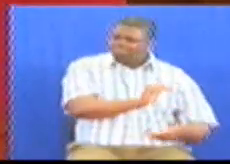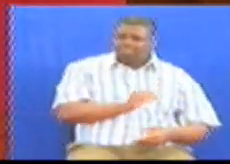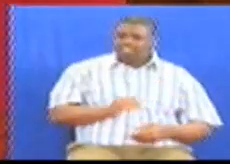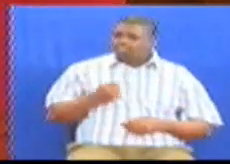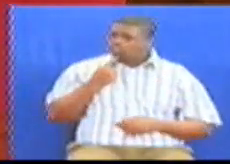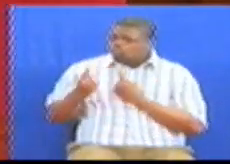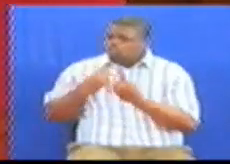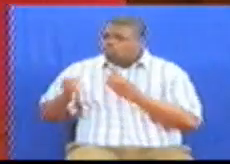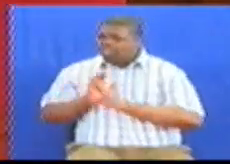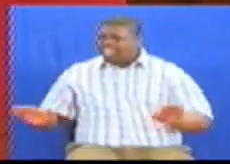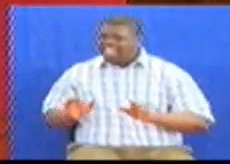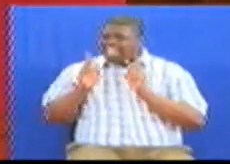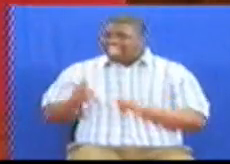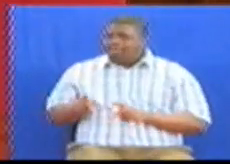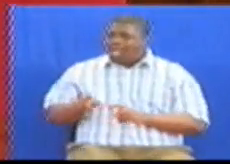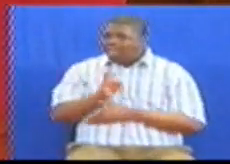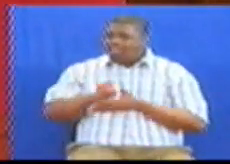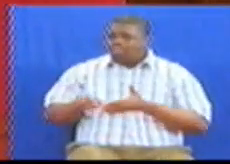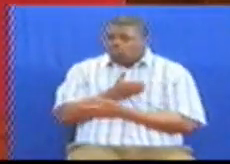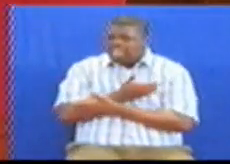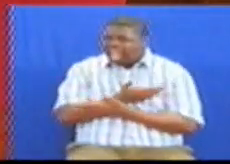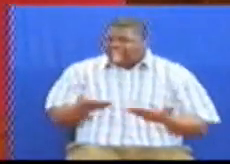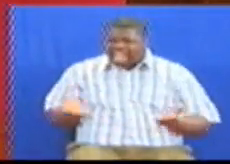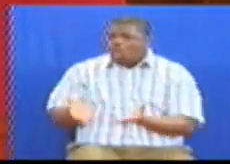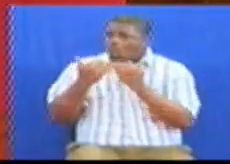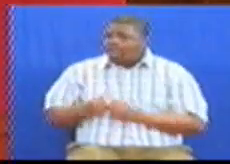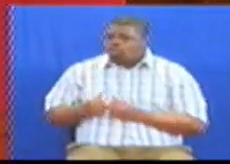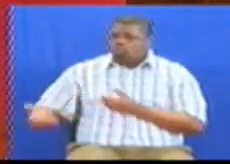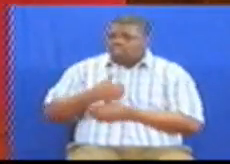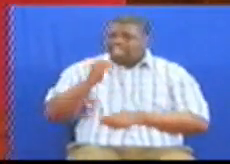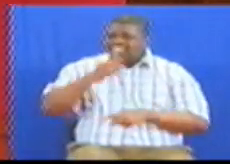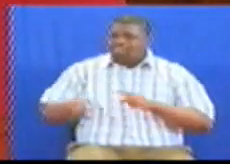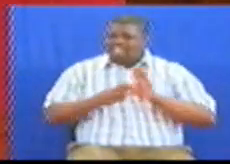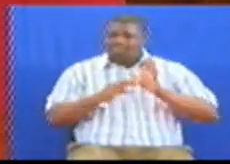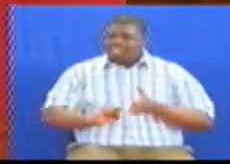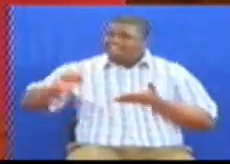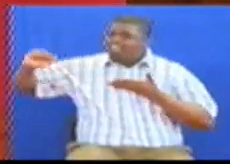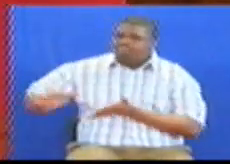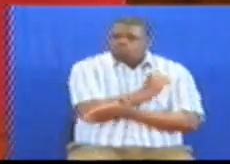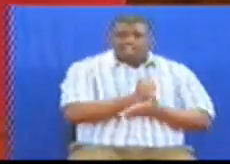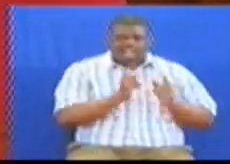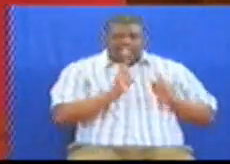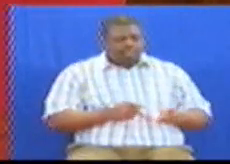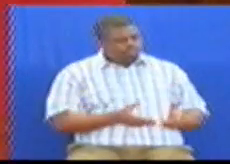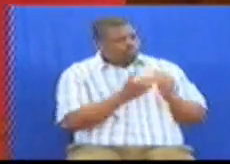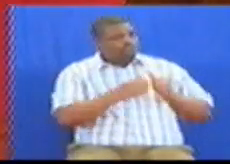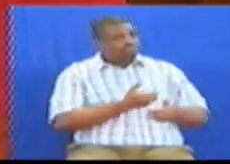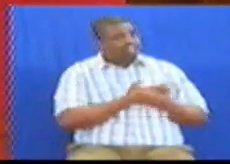kukusanya 80% ifutwe. Kwa hiyo halmashauri yako kama inaendelea na madiwani haina uwezo. Hiyo sio